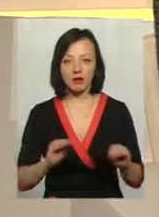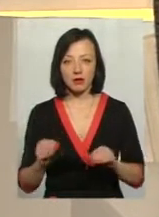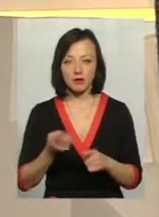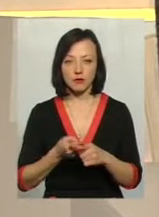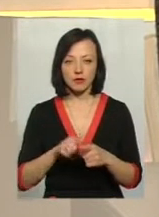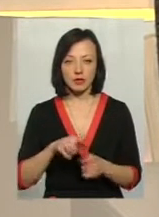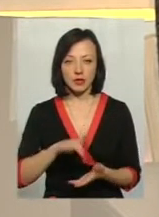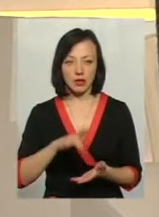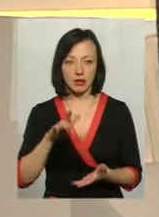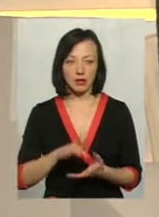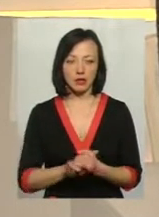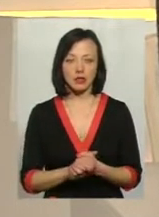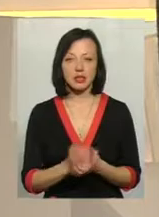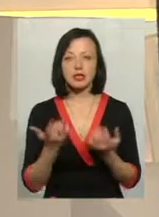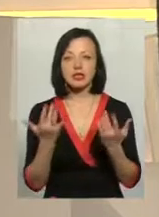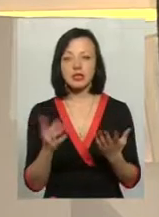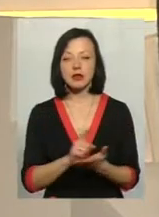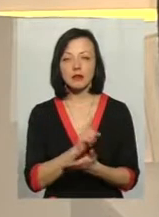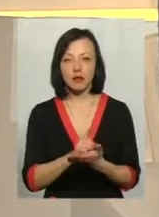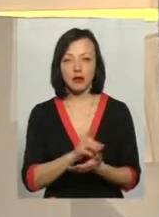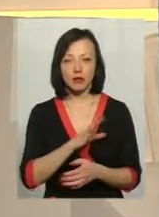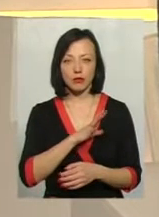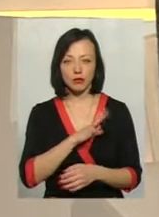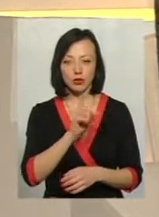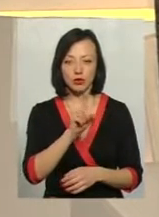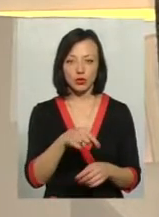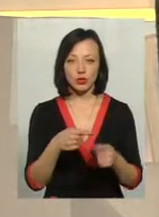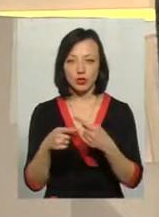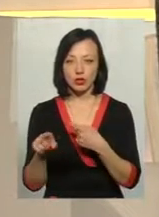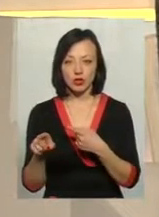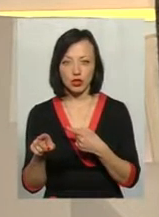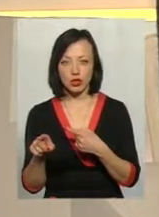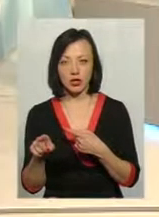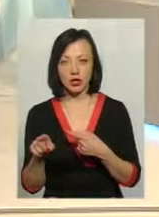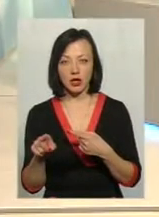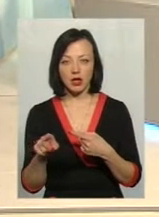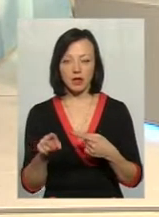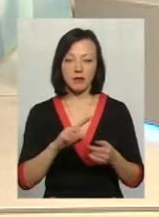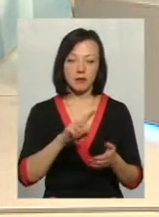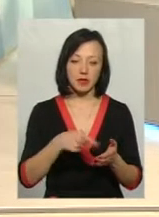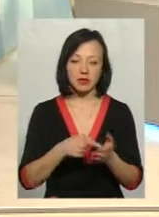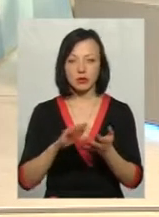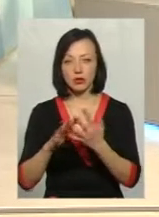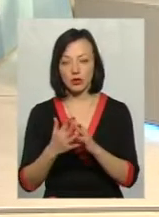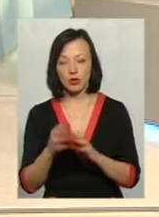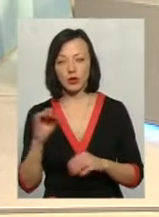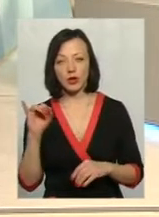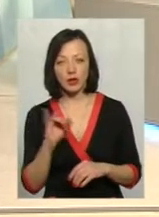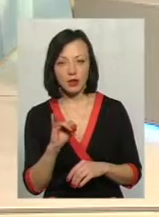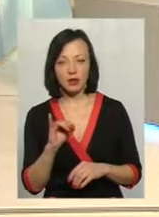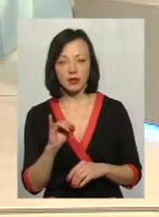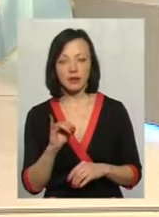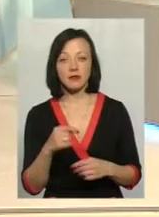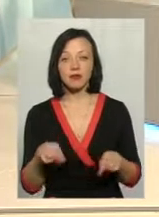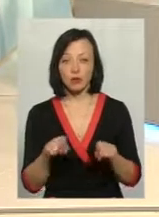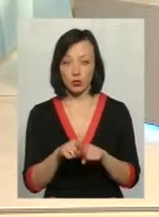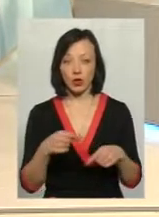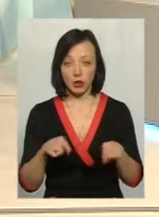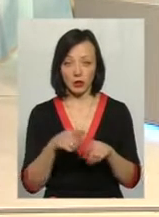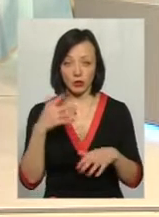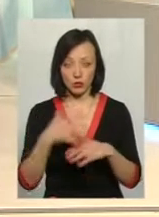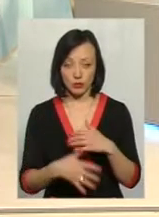цьому центрі, скільки їх має бути на той чи інший населений пункт. І все одно, я так розумію,